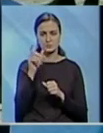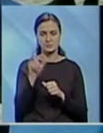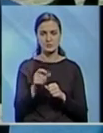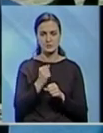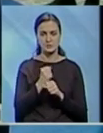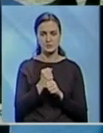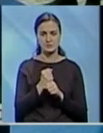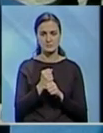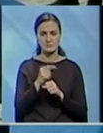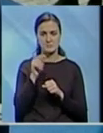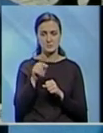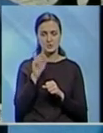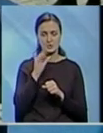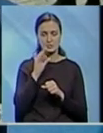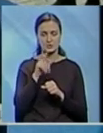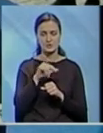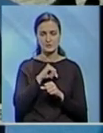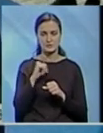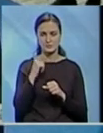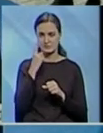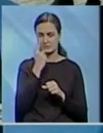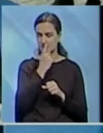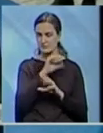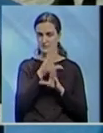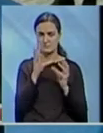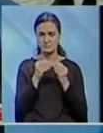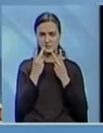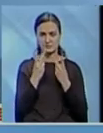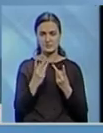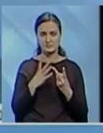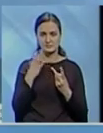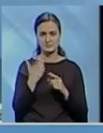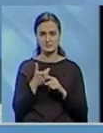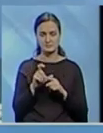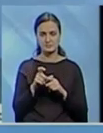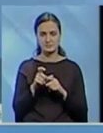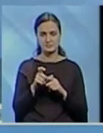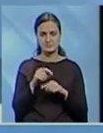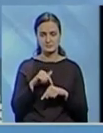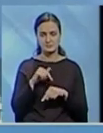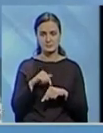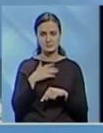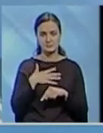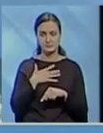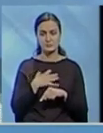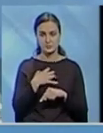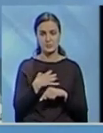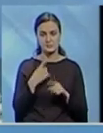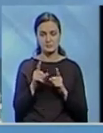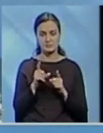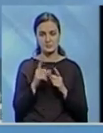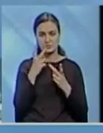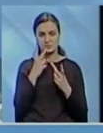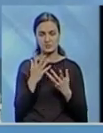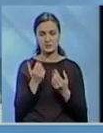გააკეთა. მით უფრო როცა შენ თვითონ შენი თვალით გაქვს ეს ყველაფერი ნანახი. ძალიან ამახელებელი მომენტი არის და მნიშვნელოვანი, იმიტომ რომ ჩანს